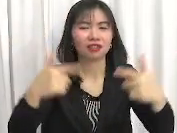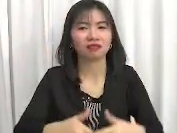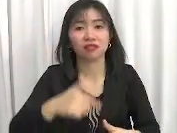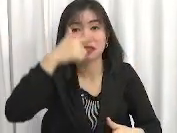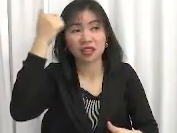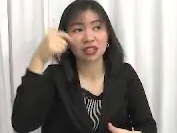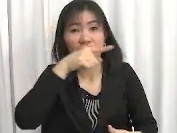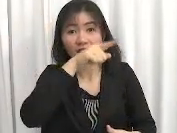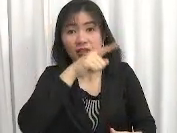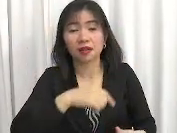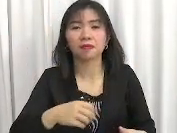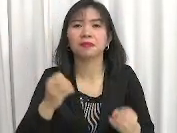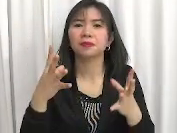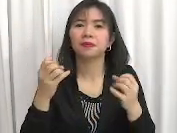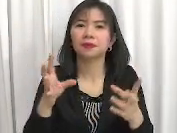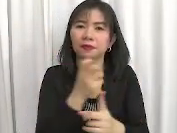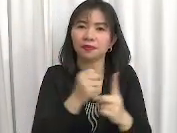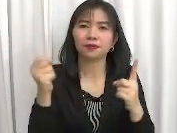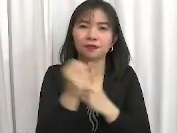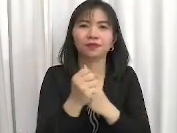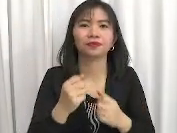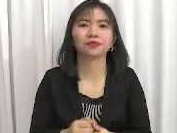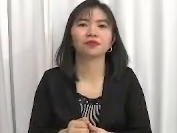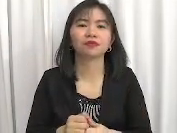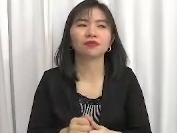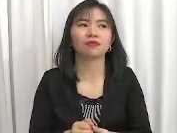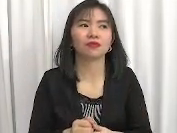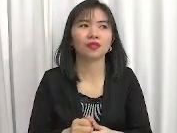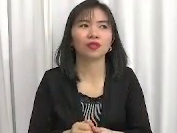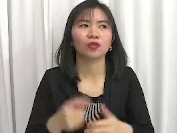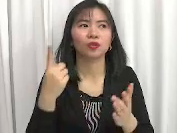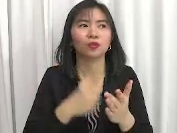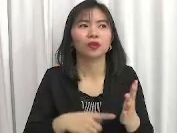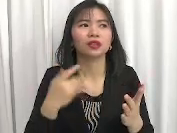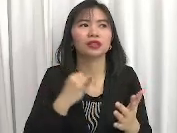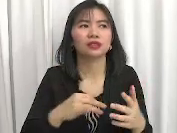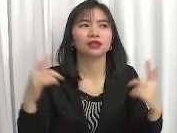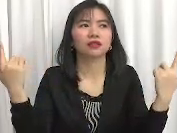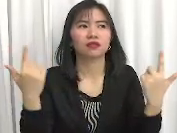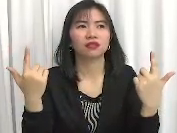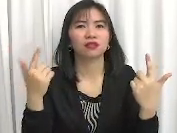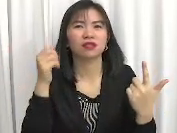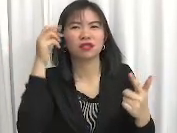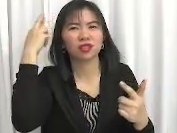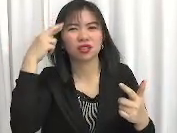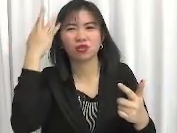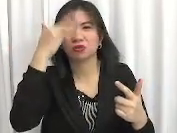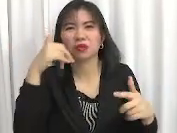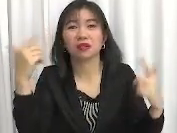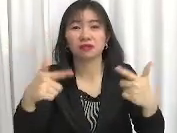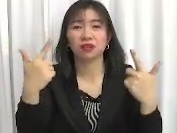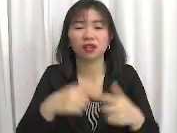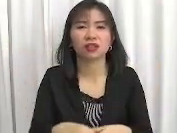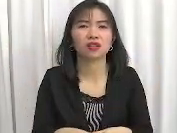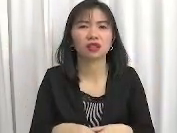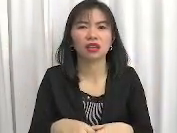sitwasyong nagtatalo, nagpapatangay ng emosyon at hindi na tuloy nakakapag-isip kung ano ang tama. Yun. At